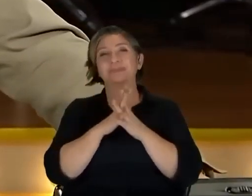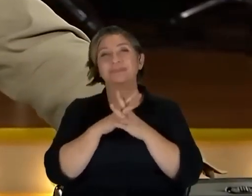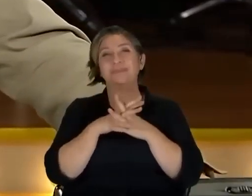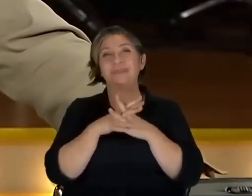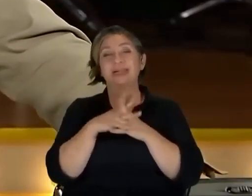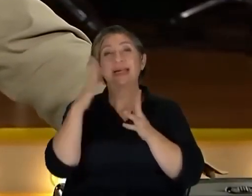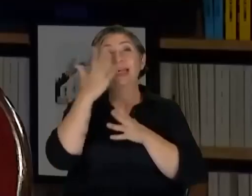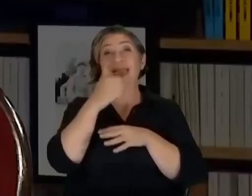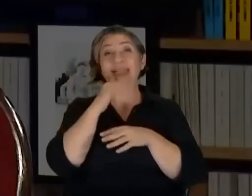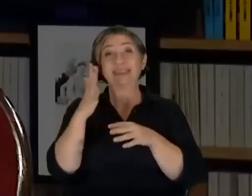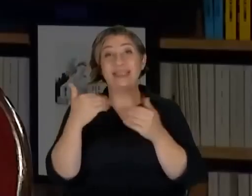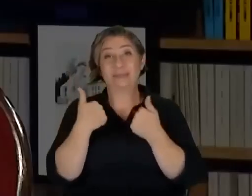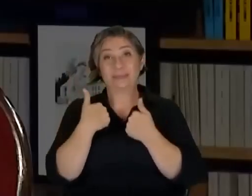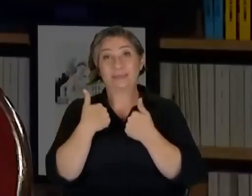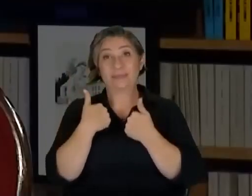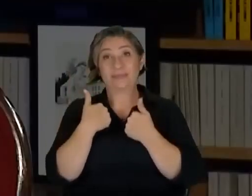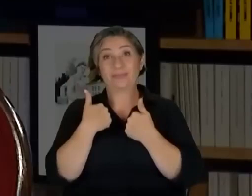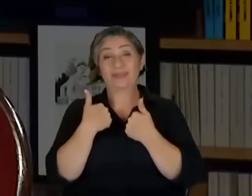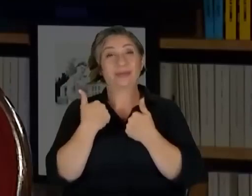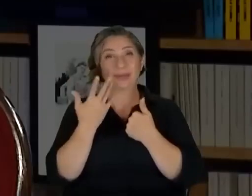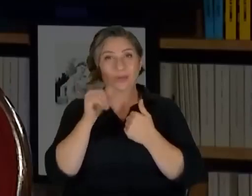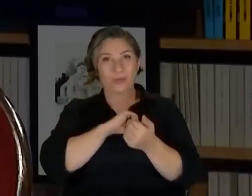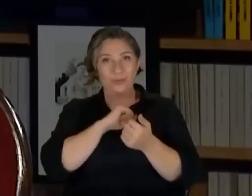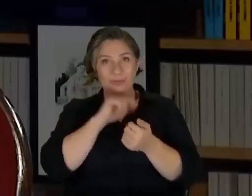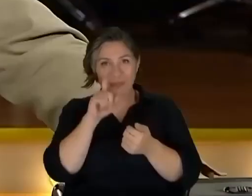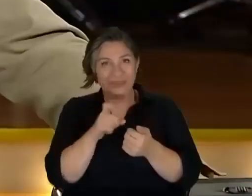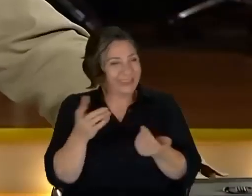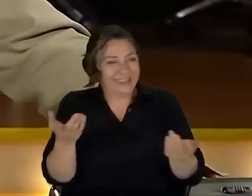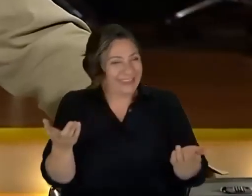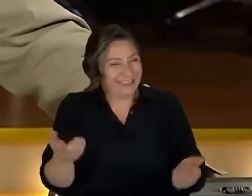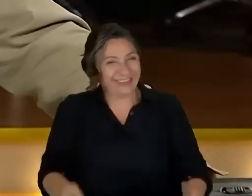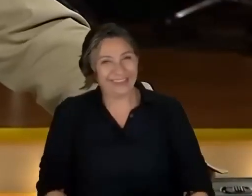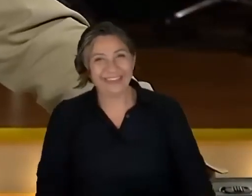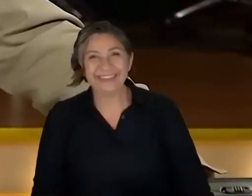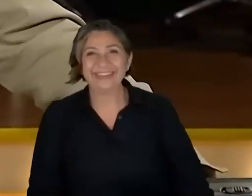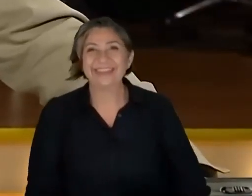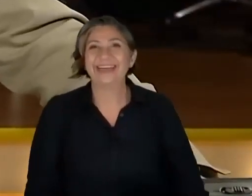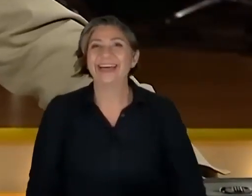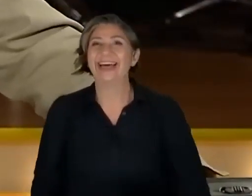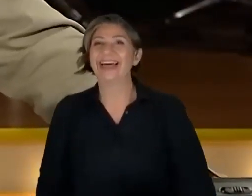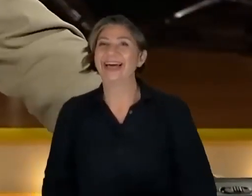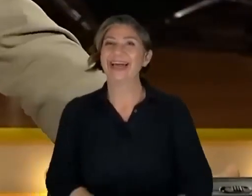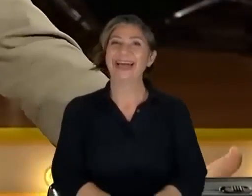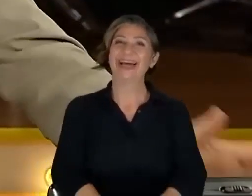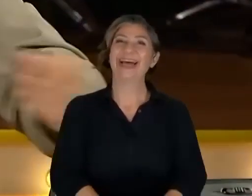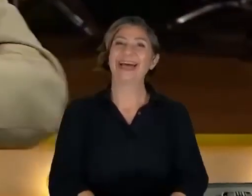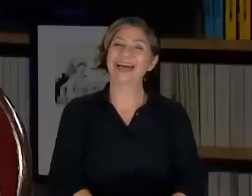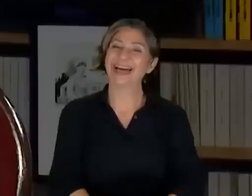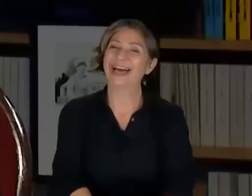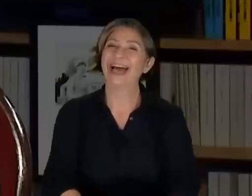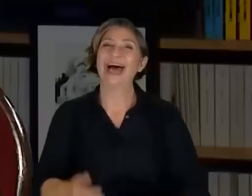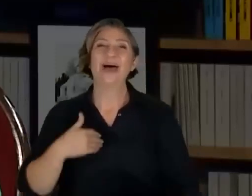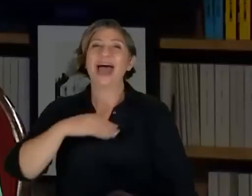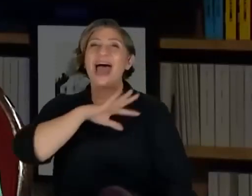ama. Karadenizliyim ben bu arada. Yani. Ne oldu, korktun yani mu? Hayır. Hayır ya, onu demek istemiyorum da hani ben